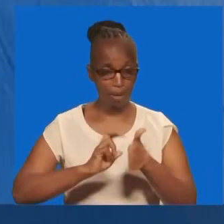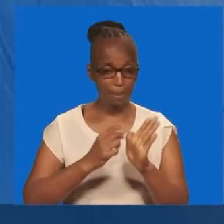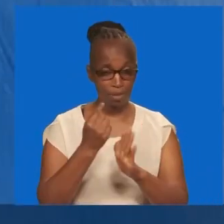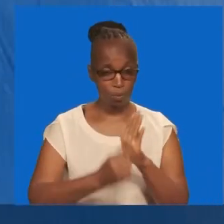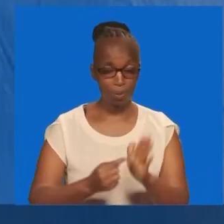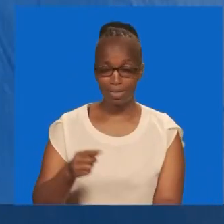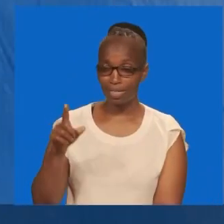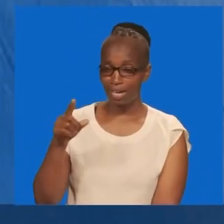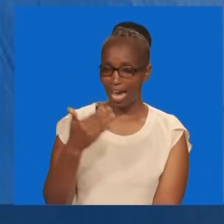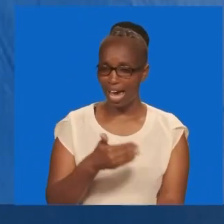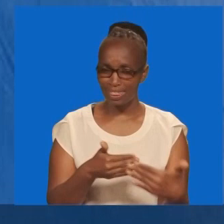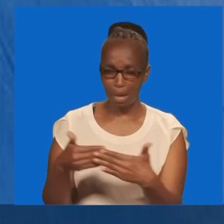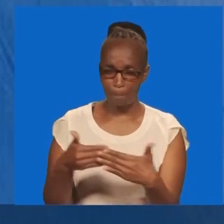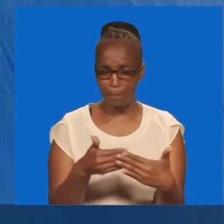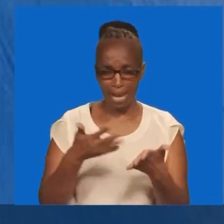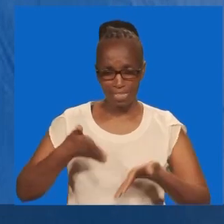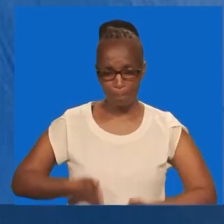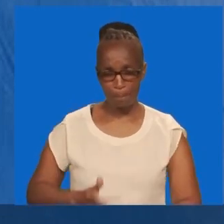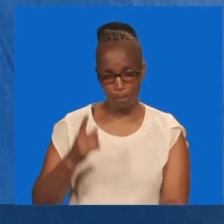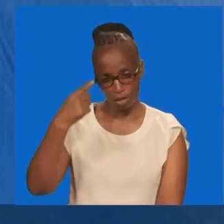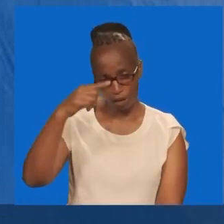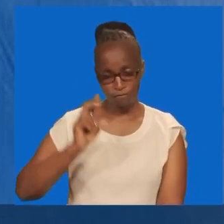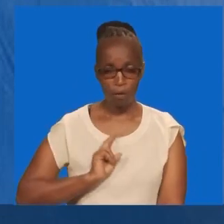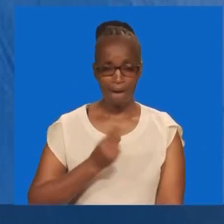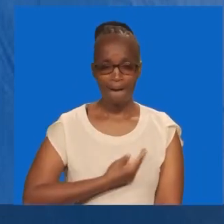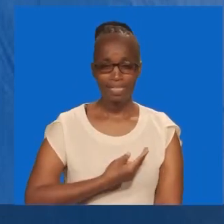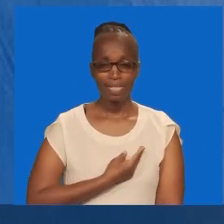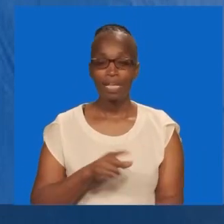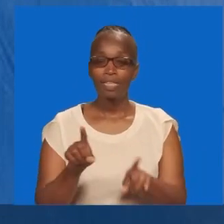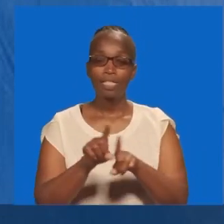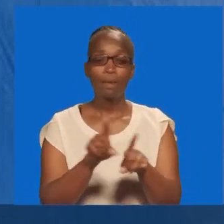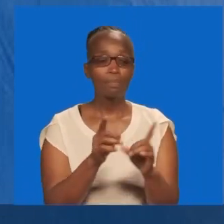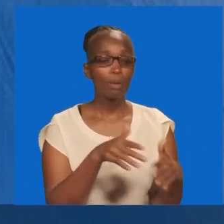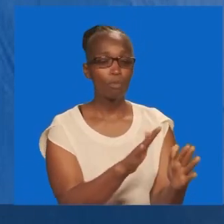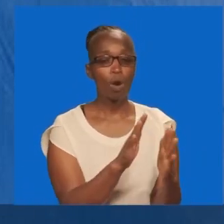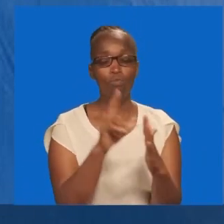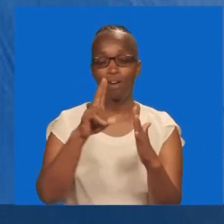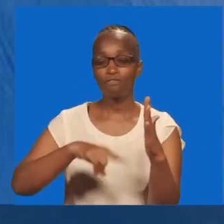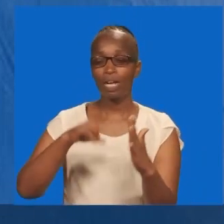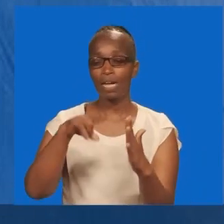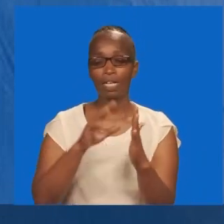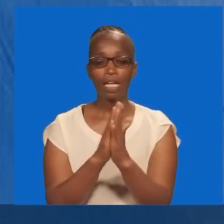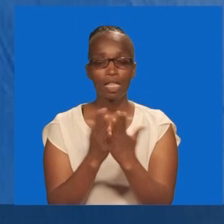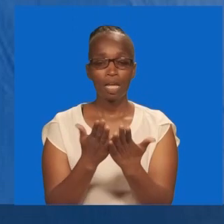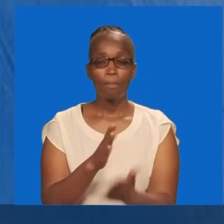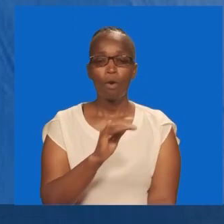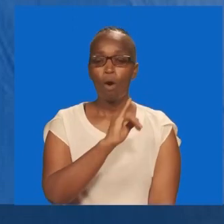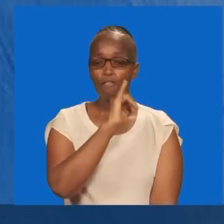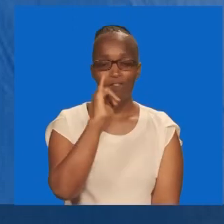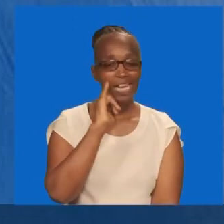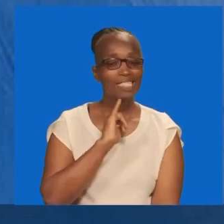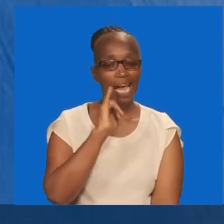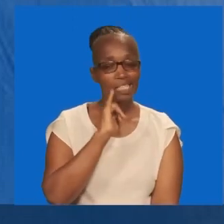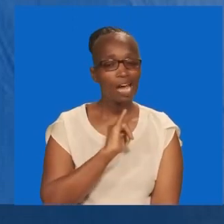mtoto angezaliwa. Kwa hivyo amezaliwa kwa ajili yetu. In Isaiah, ama kitabu cha Isaiah, mlango wa 9